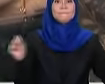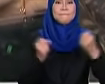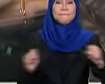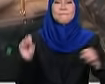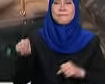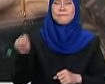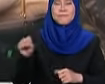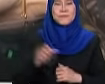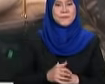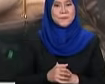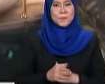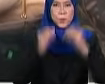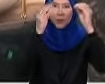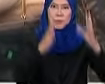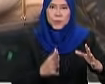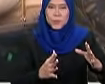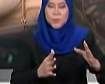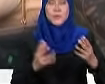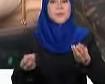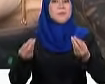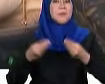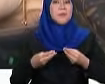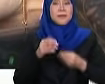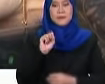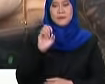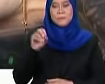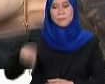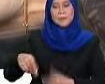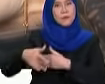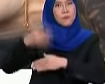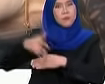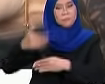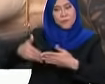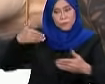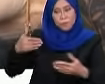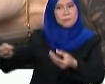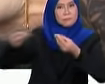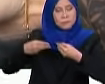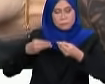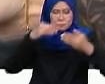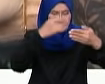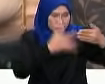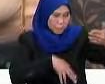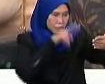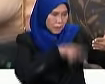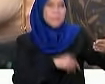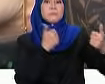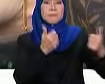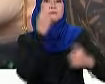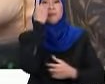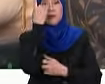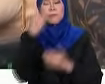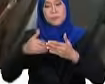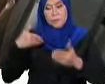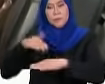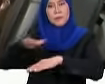sebab ah berguru pun sudah bagi aesop ia lebih awal sebelum pergi sekolah jadi kita orang sudah paham lah asylum